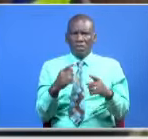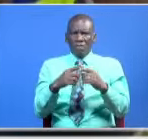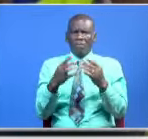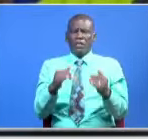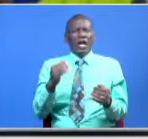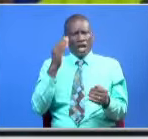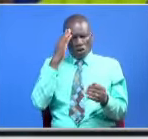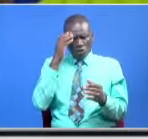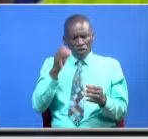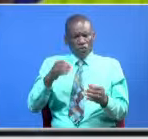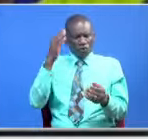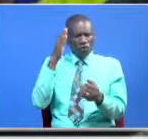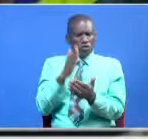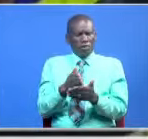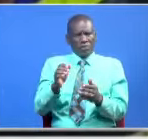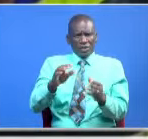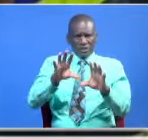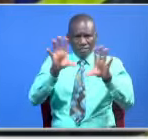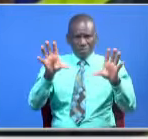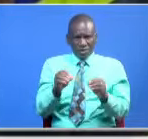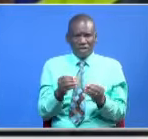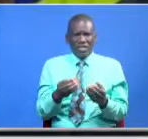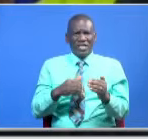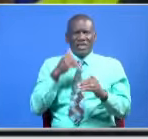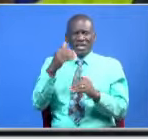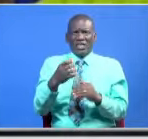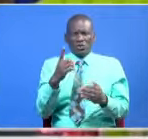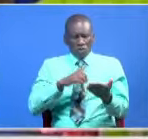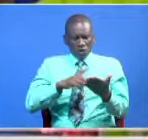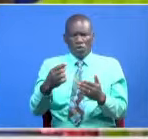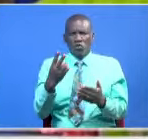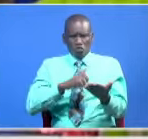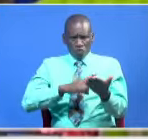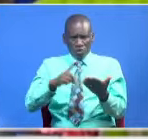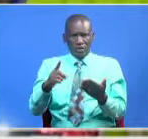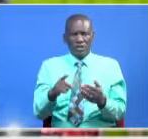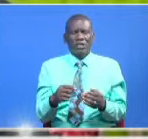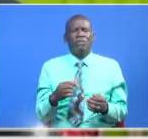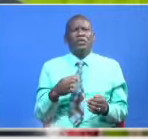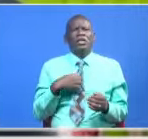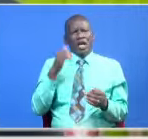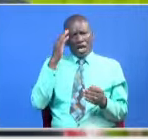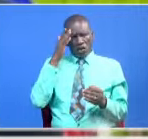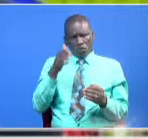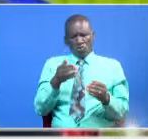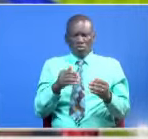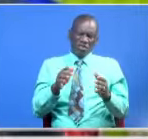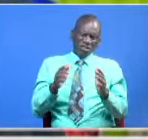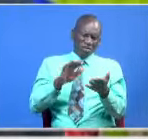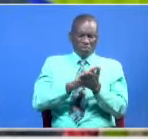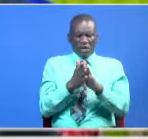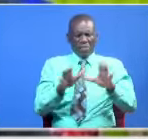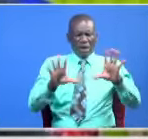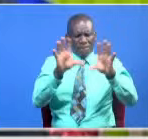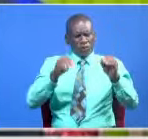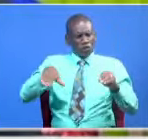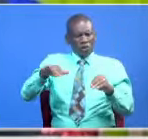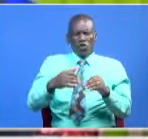natua tukipitisha hivi in the next 1 week or two itakuwa kama bajeti ya trilioni